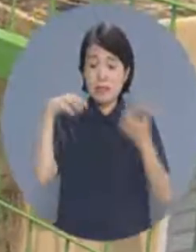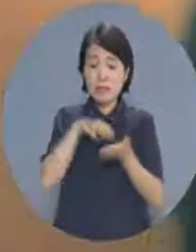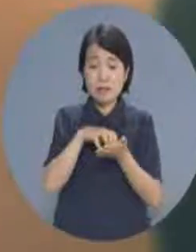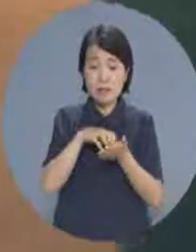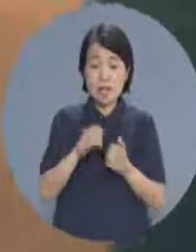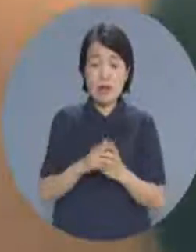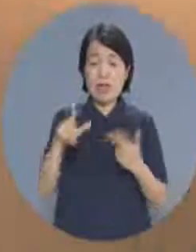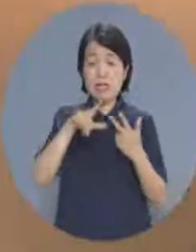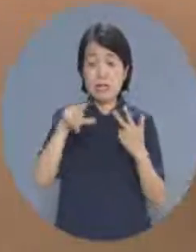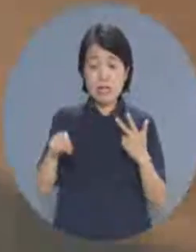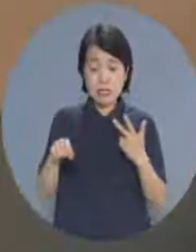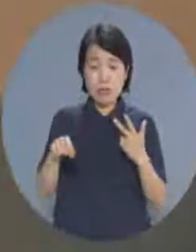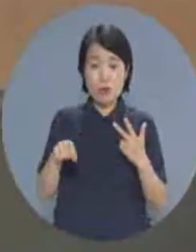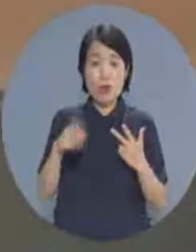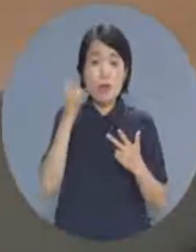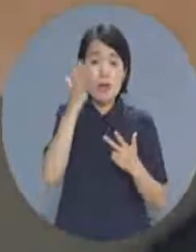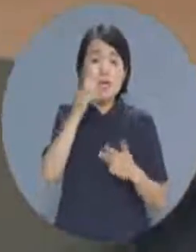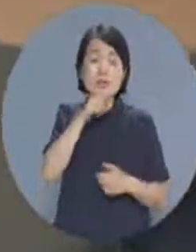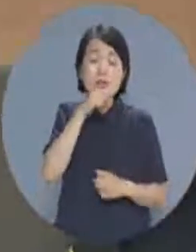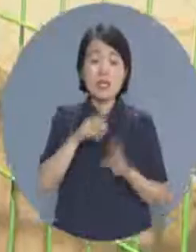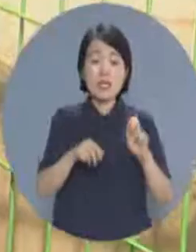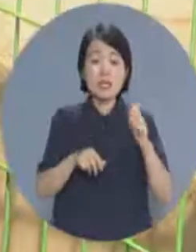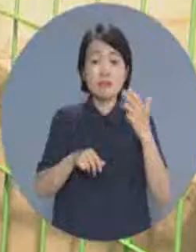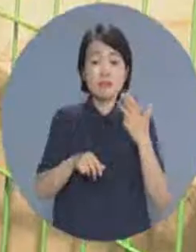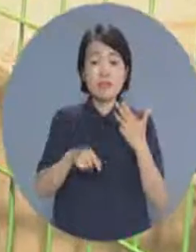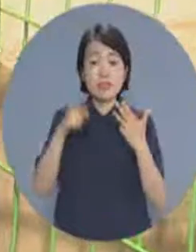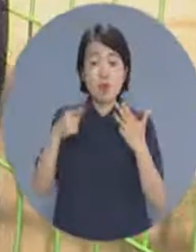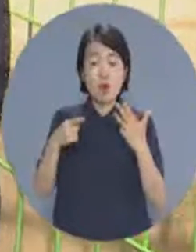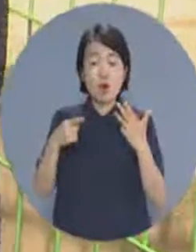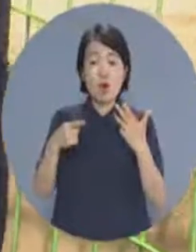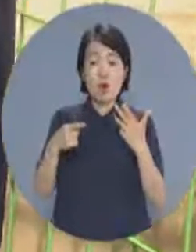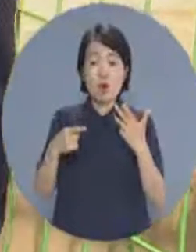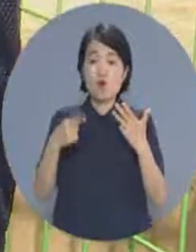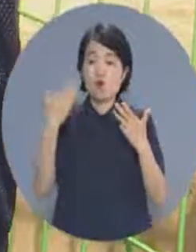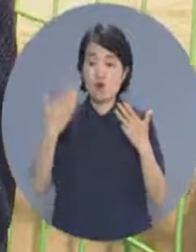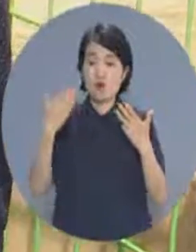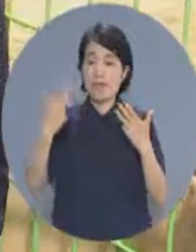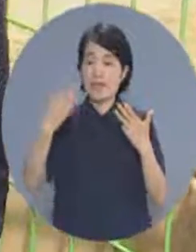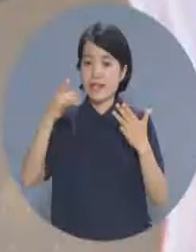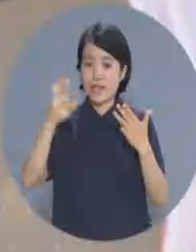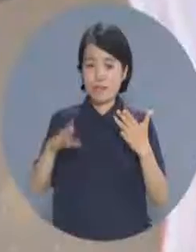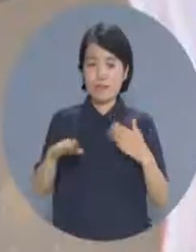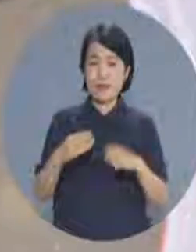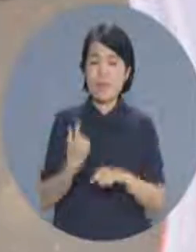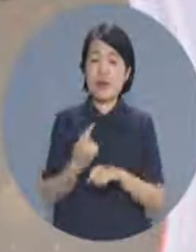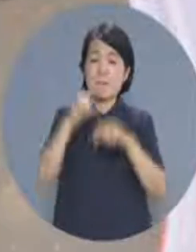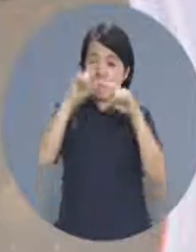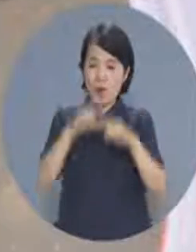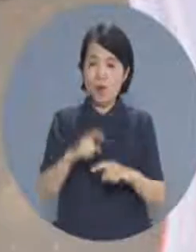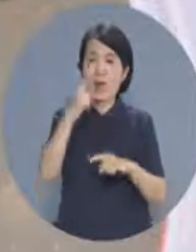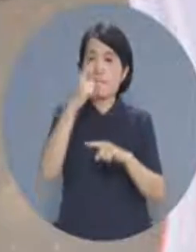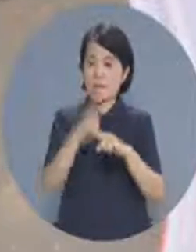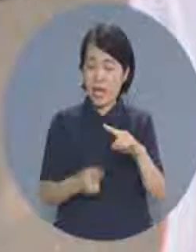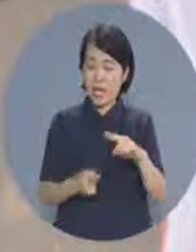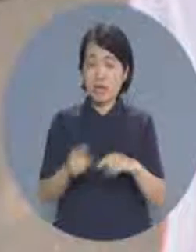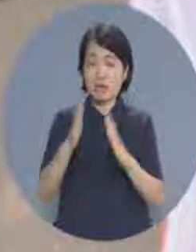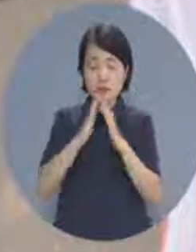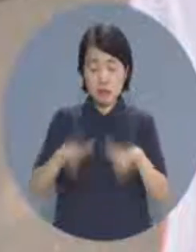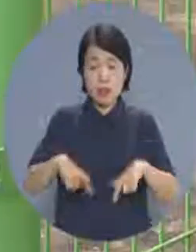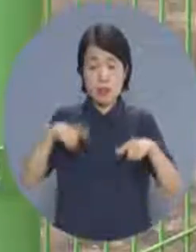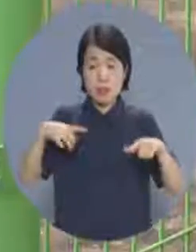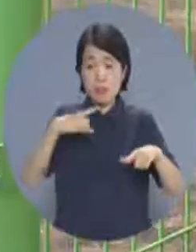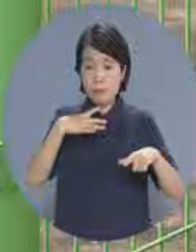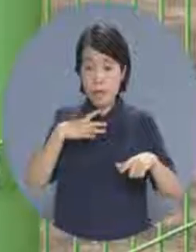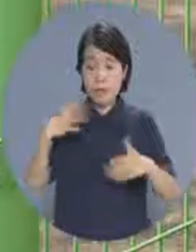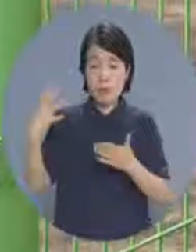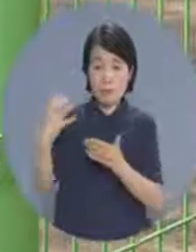지난 7월 모기 지수는 42.9트랩. 평년 수준에 비하면 절반 수준입니다. 그런데 지난달 전남에서 표본